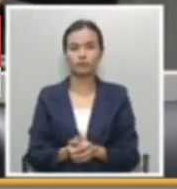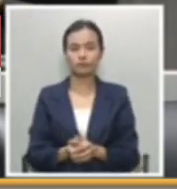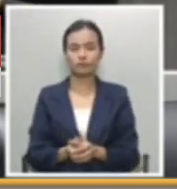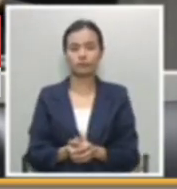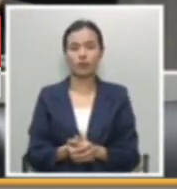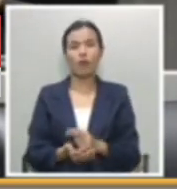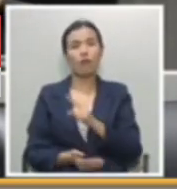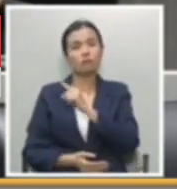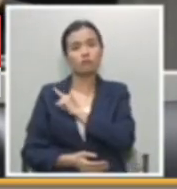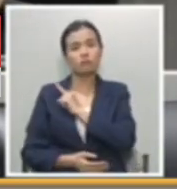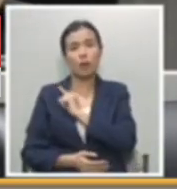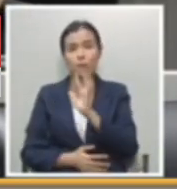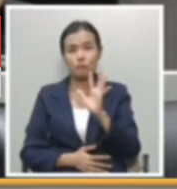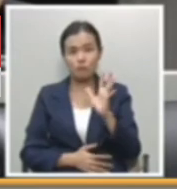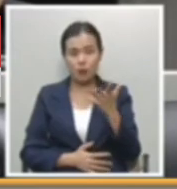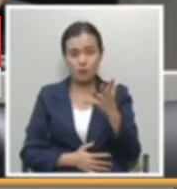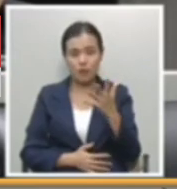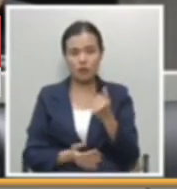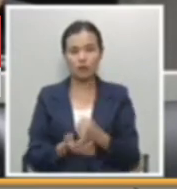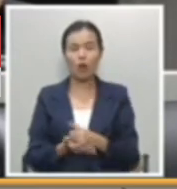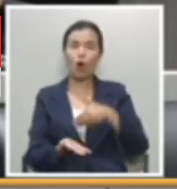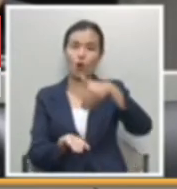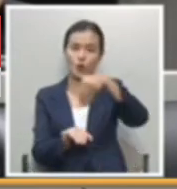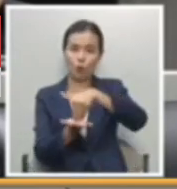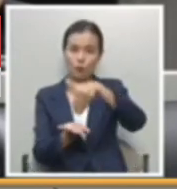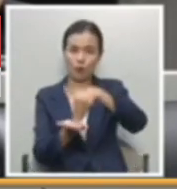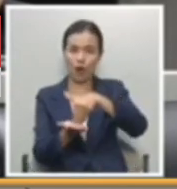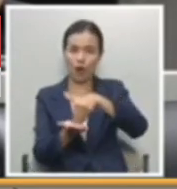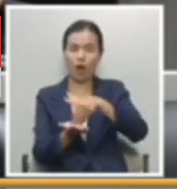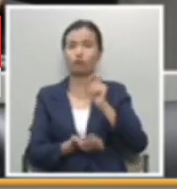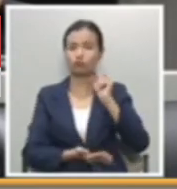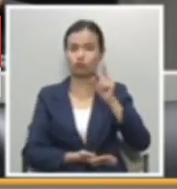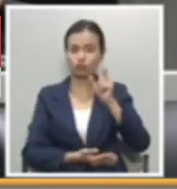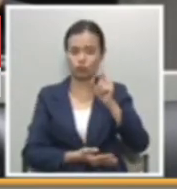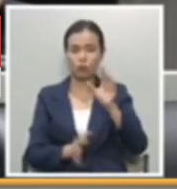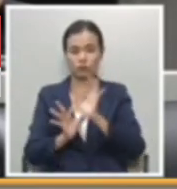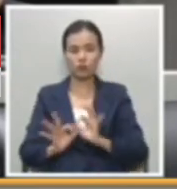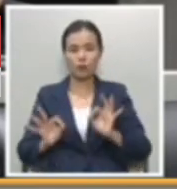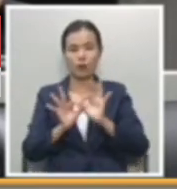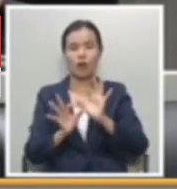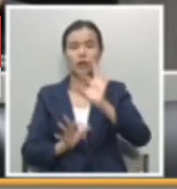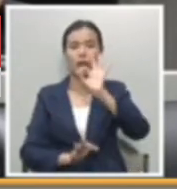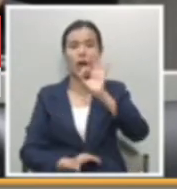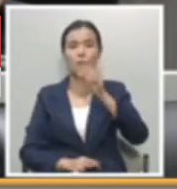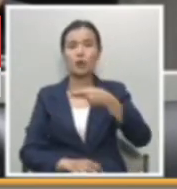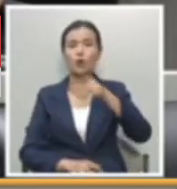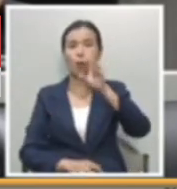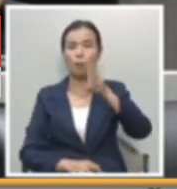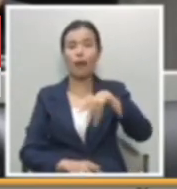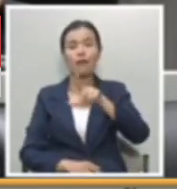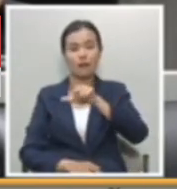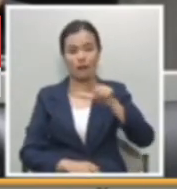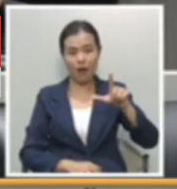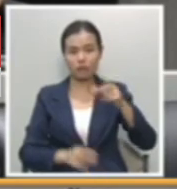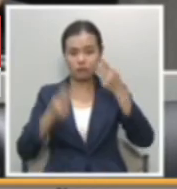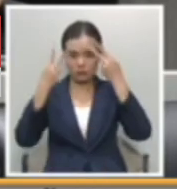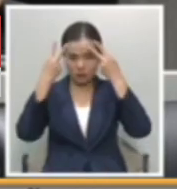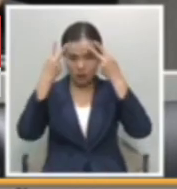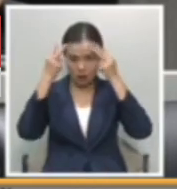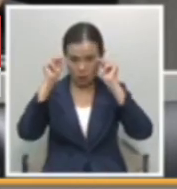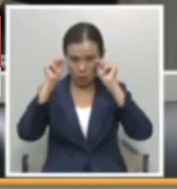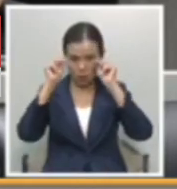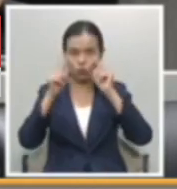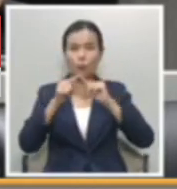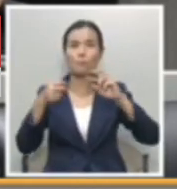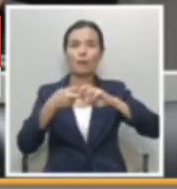ความไม่มีความรับผิดชอบที่สองนั่นก็คืองบกลางเพื่อการฉุกเฉินและจำเป็น 96,000 ล้านในส่วนของนายกเท่านั้นนะครับในส่วนของ